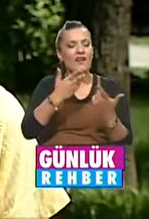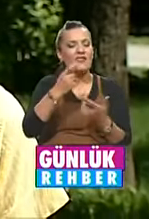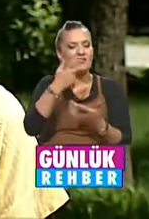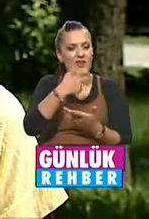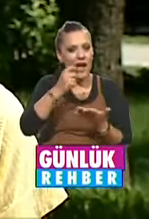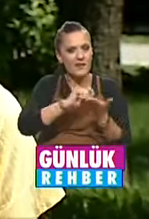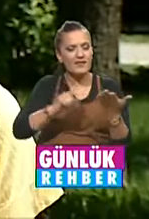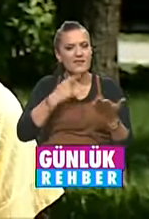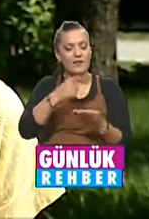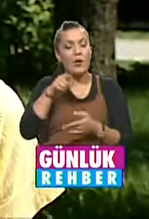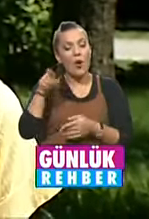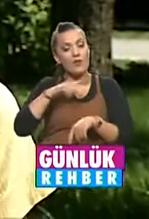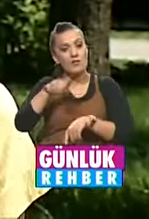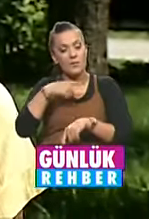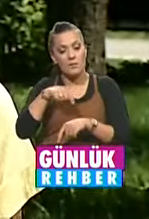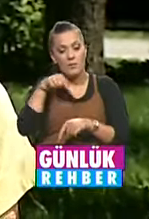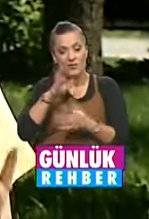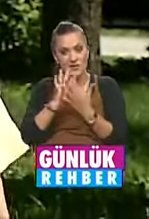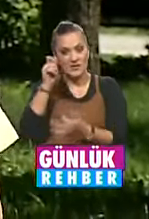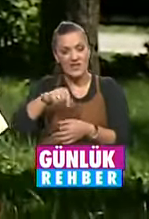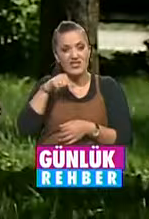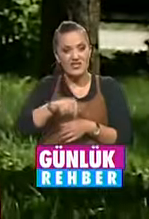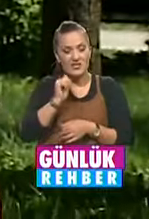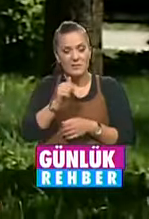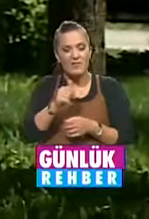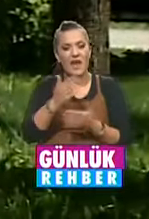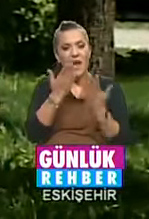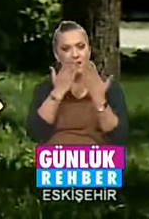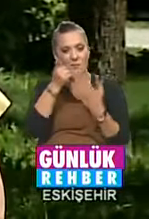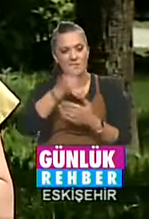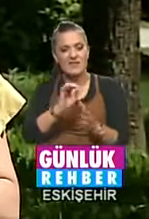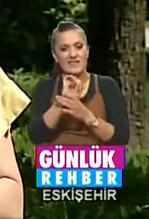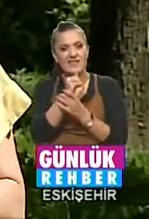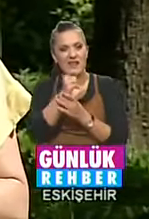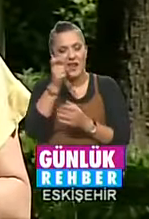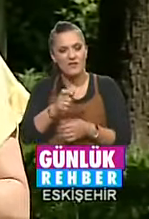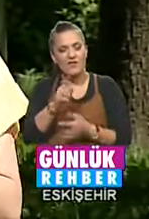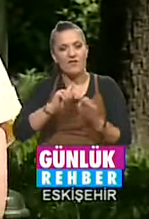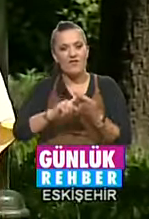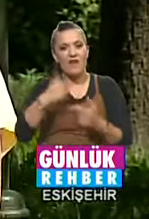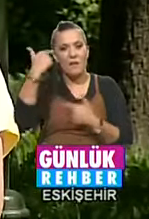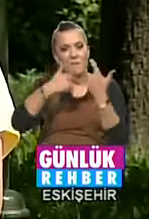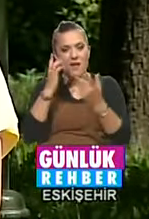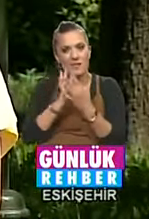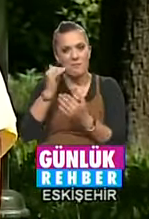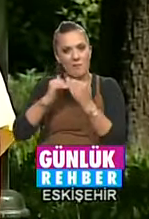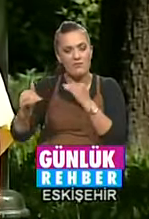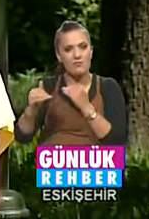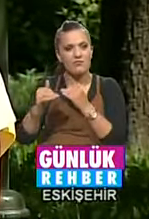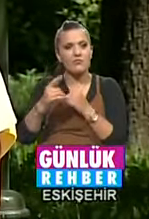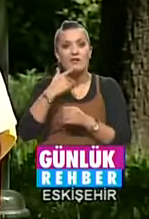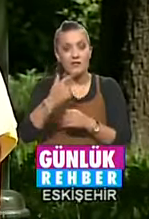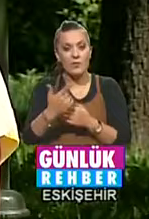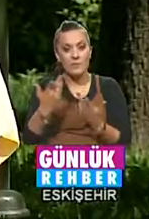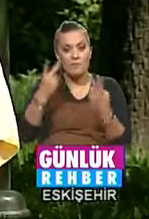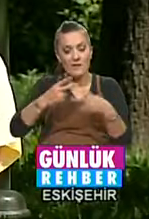dedik. O zamanın bu zatları, şimdinin işte akademisyenleri, sanatçıları ve medya mensuplarına, değil mi? Diyorlar